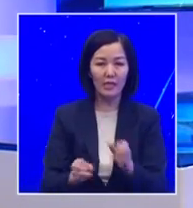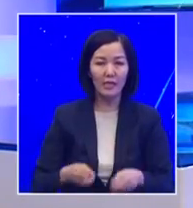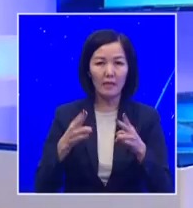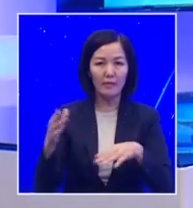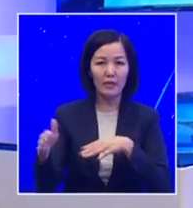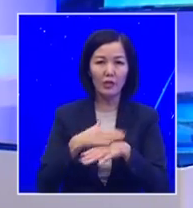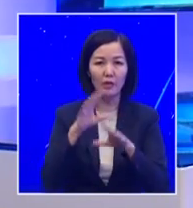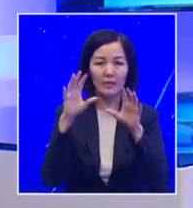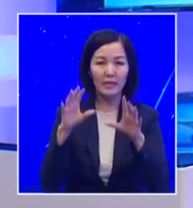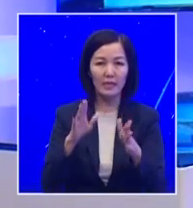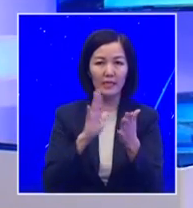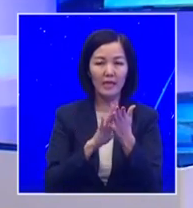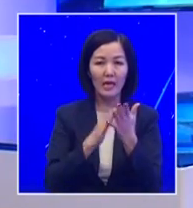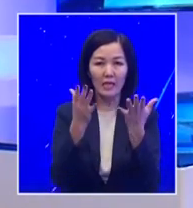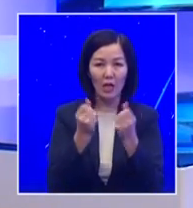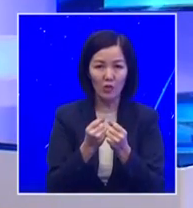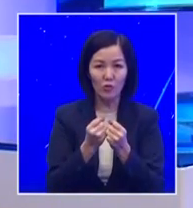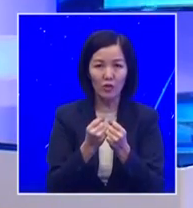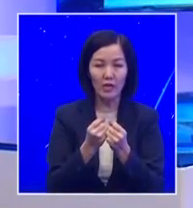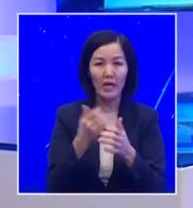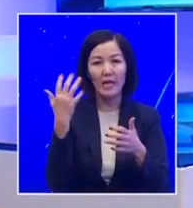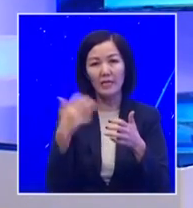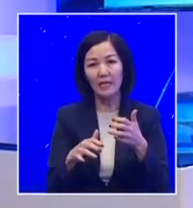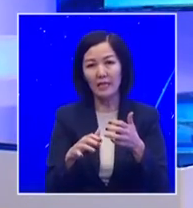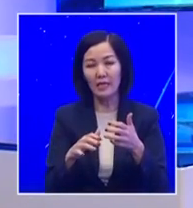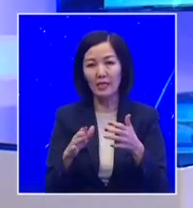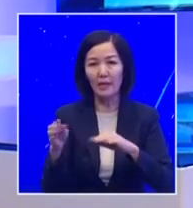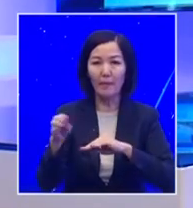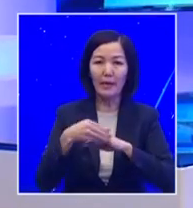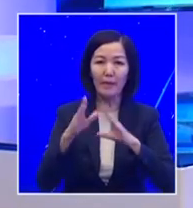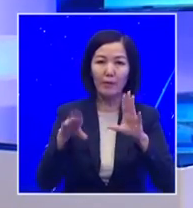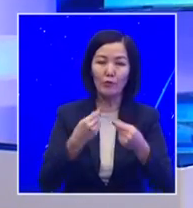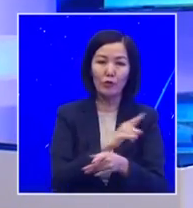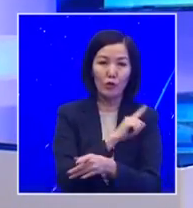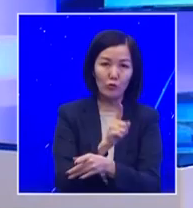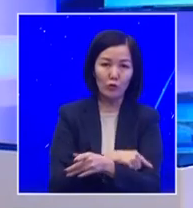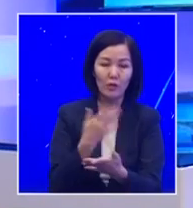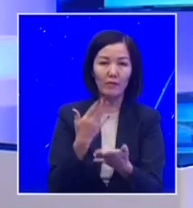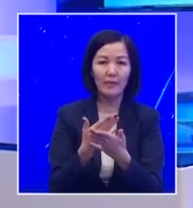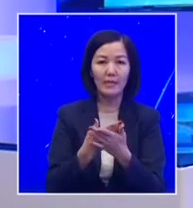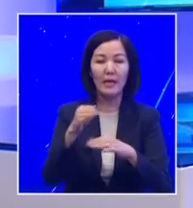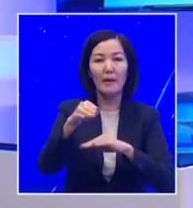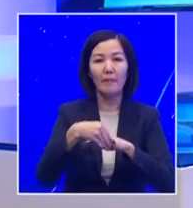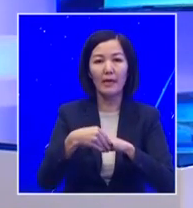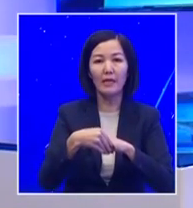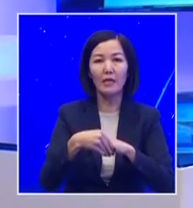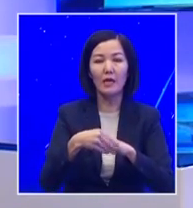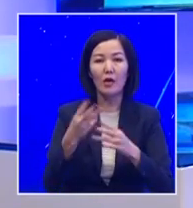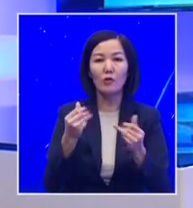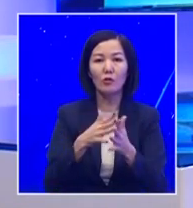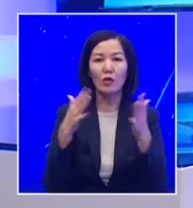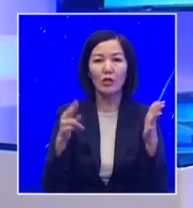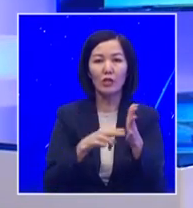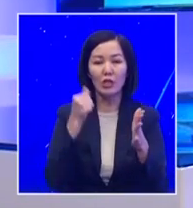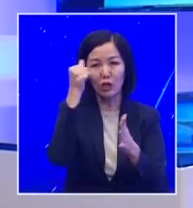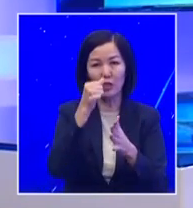жауапкершілік заңсыз сыйақыны алушыларға ғана емес, делдалдар мен пара берушілерге де күшейтілді. Мәселен, параны айтарлықтай көлемде бергендер 7